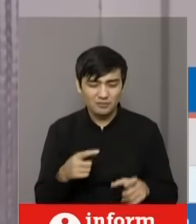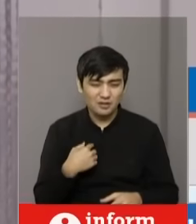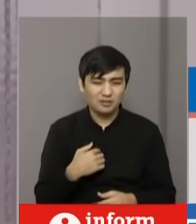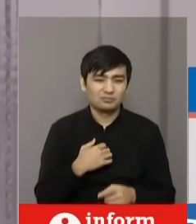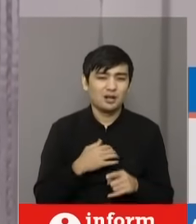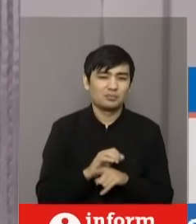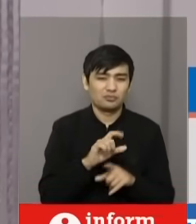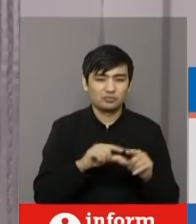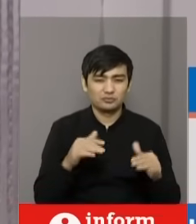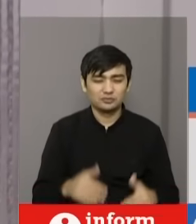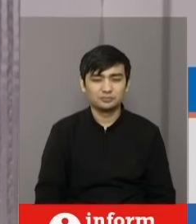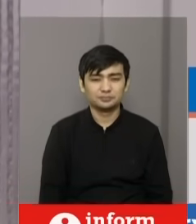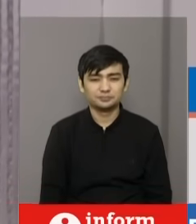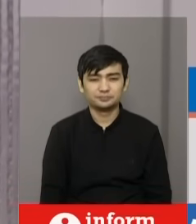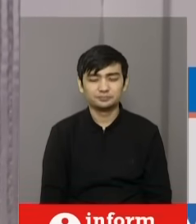аманаттап жібердік.